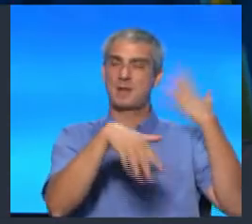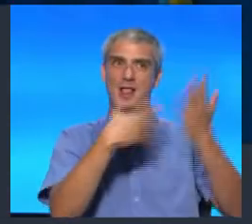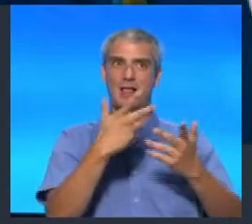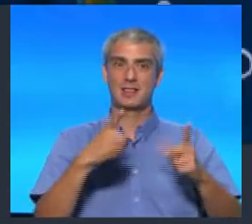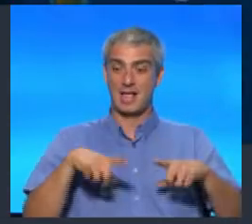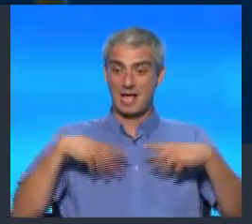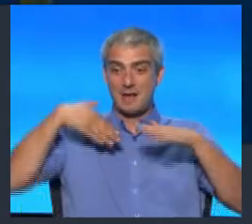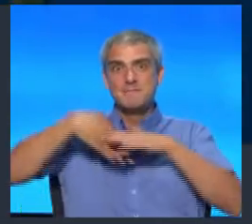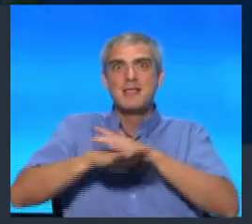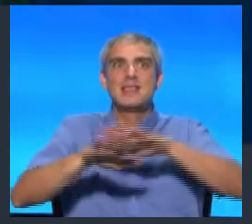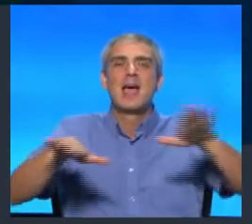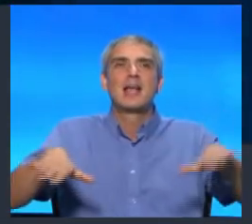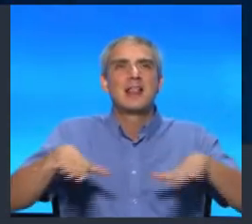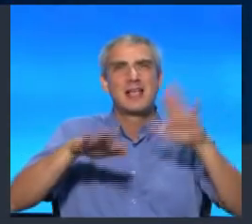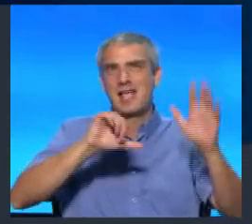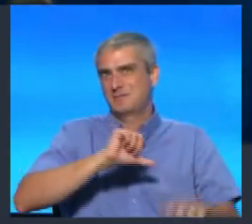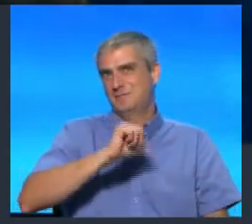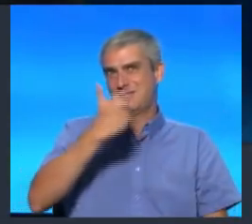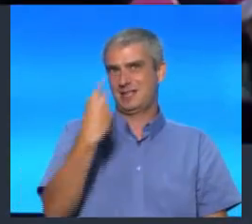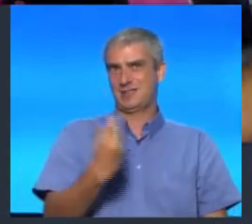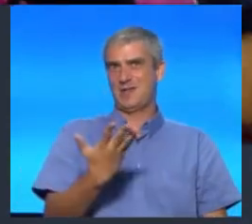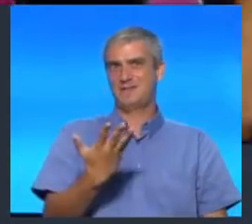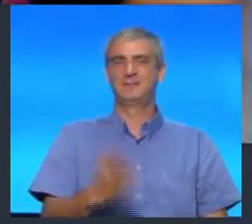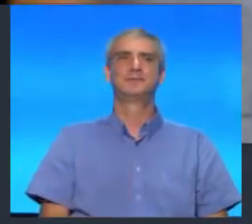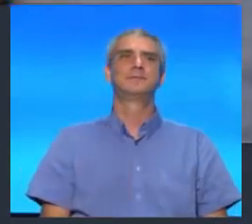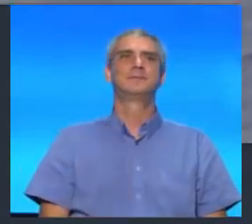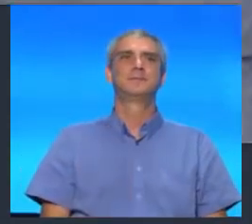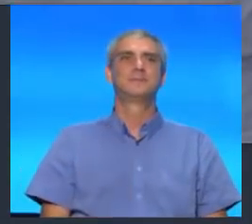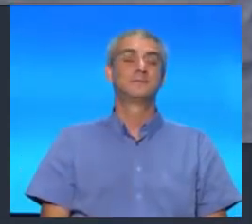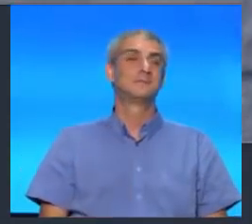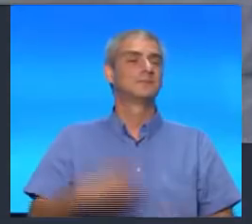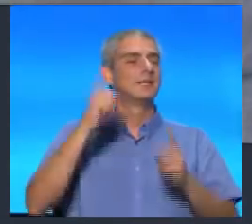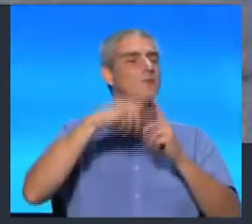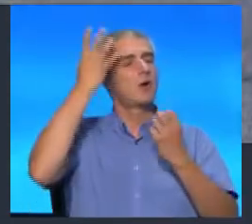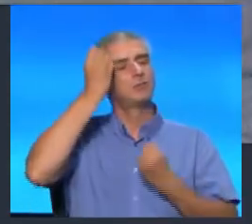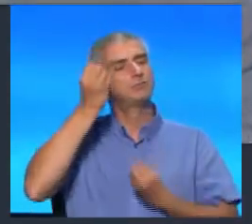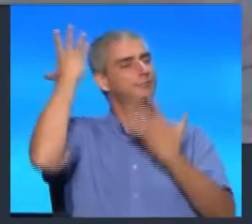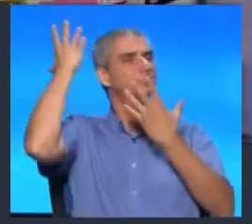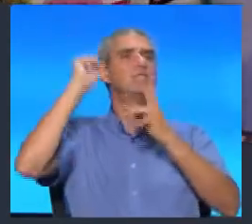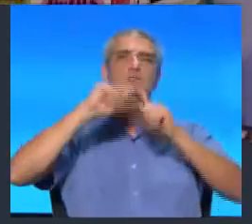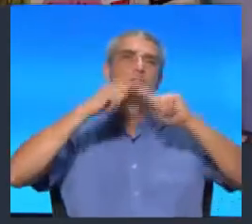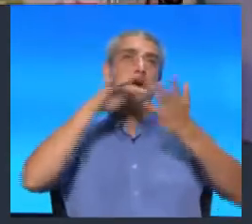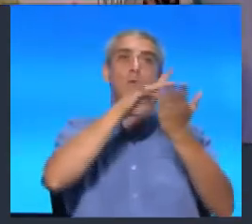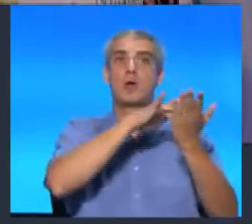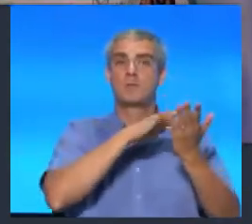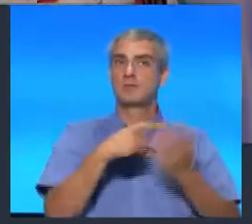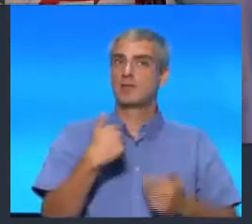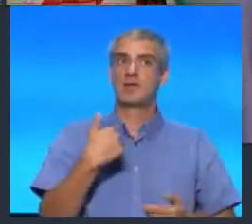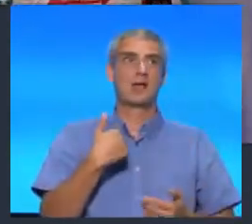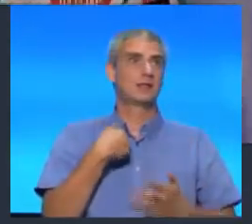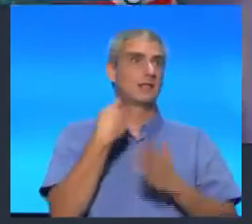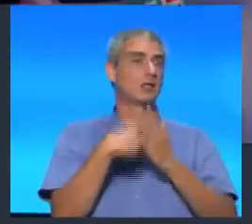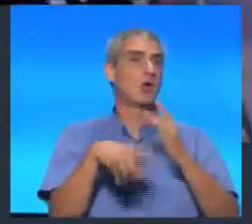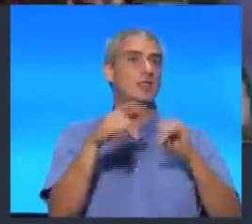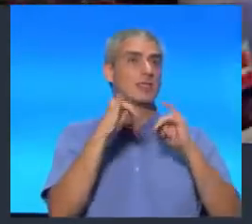under the sea is better than anything they got up there. אסקפיזם יש מכל מיני סוגים. אני קונה לברכה עם